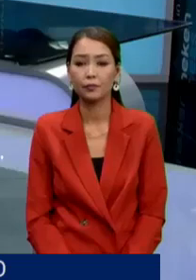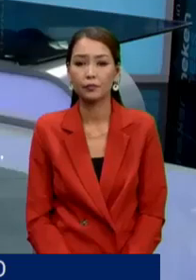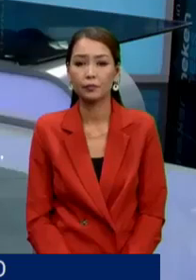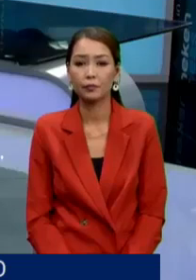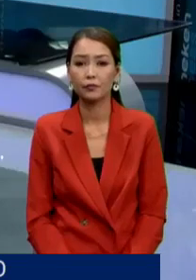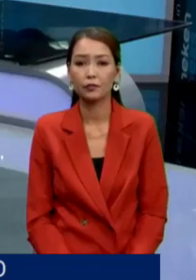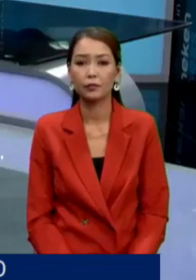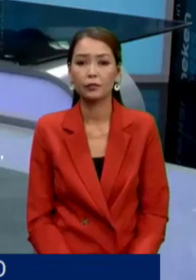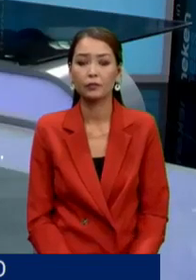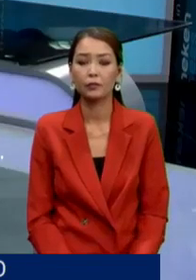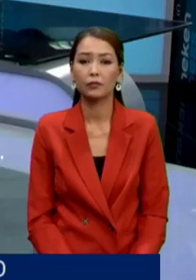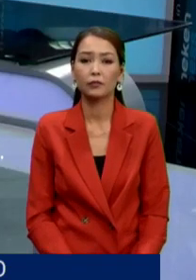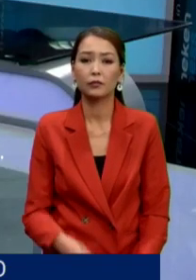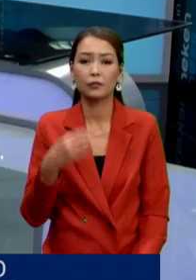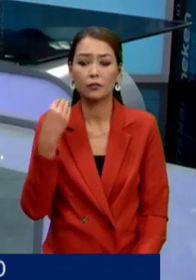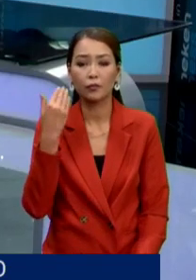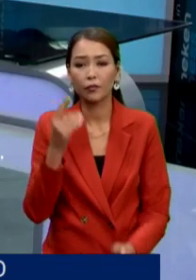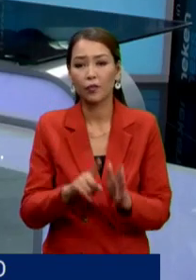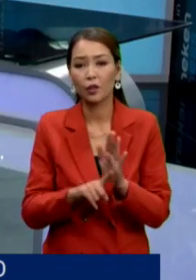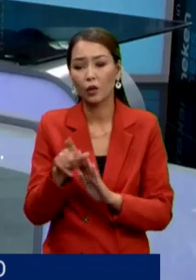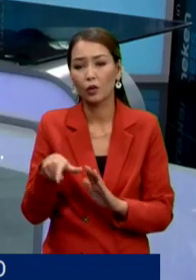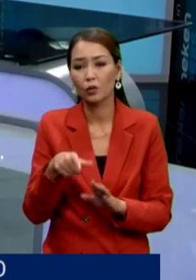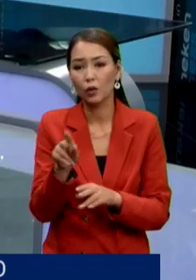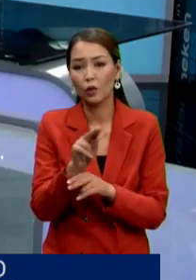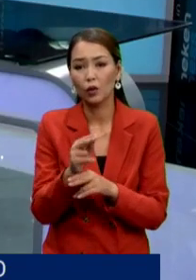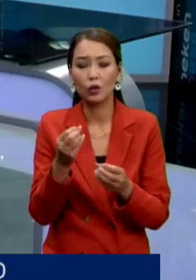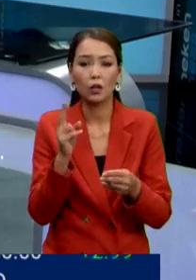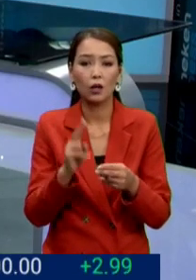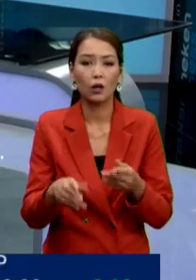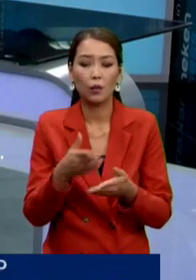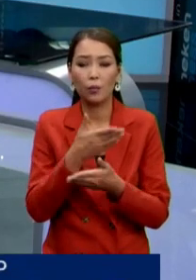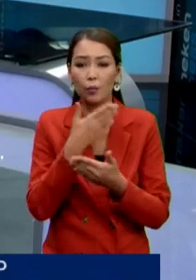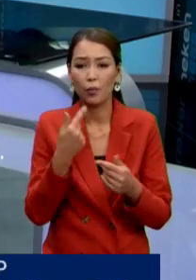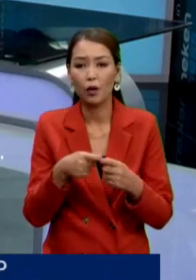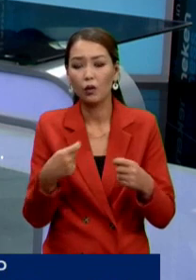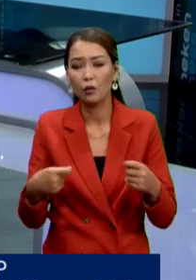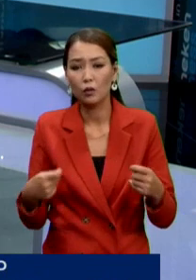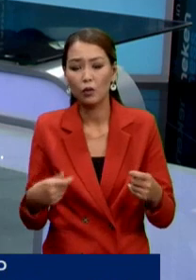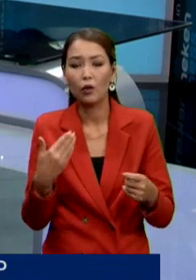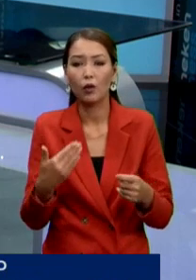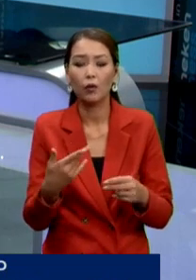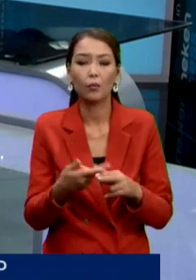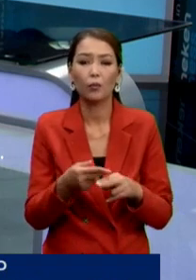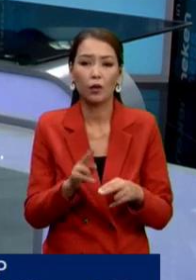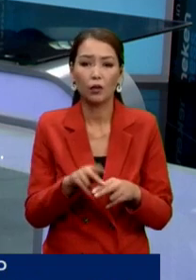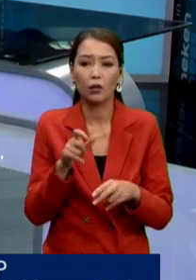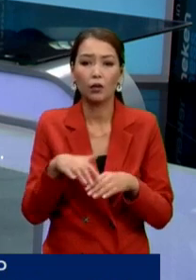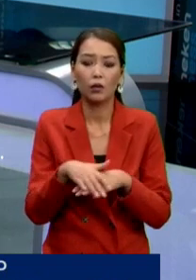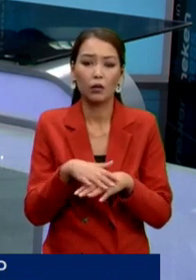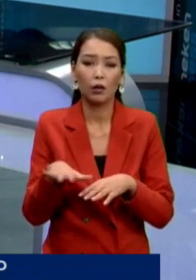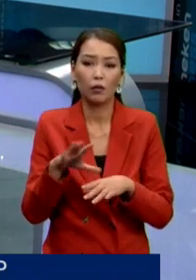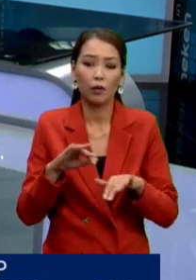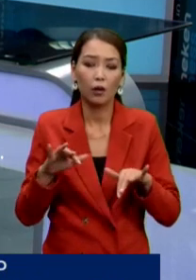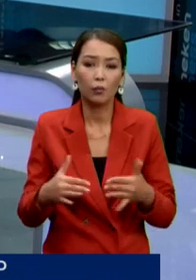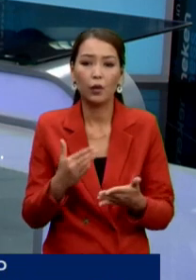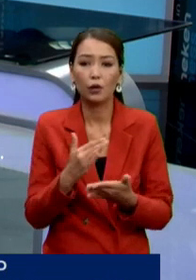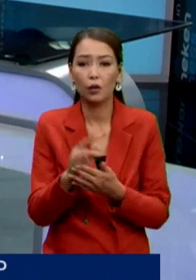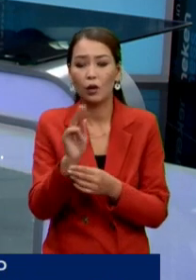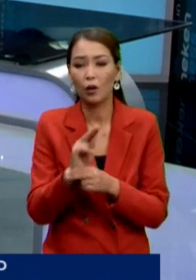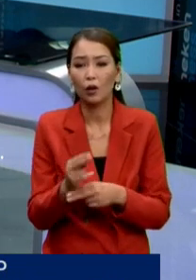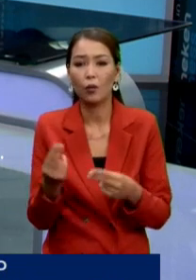Маңғыстау облысында 8 жыл бұрын басталған жол құрылысы бітер емес. Сағышы созылған жұмыстың кесірін жергілікті тұрғындар тартуда. Жөндеуді қажет